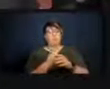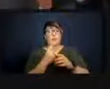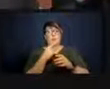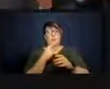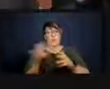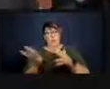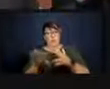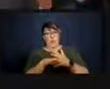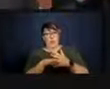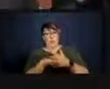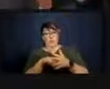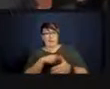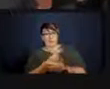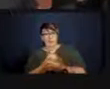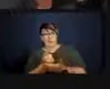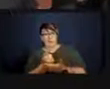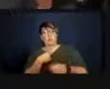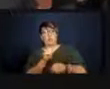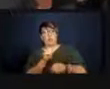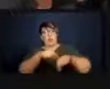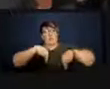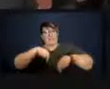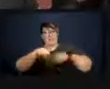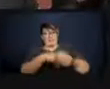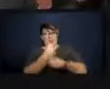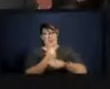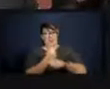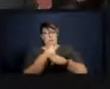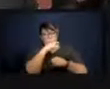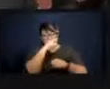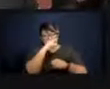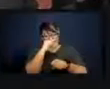القادمة، فنحن نشكرها جزيل الشكر. ونحن نقوم